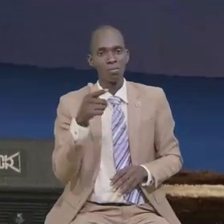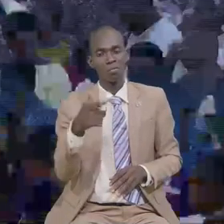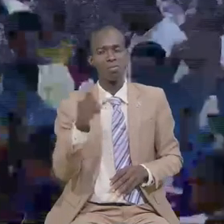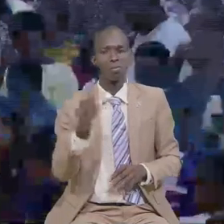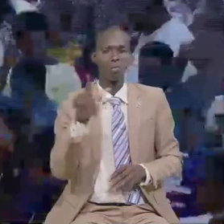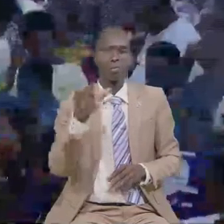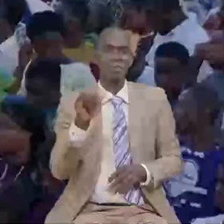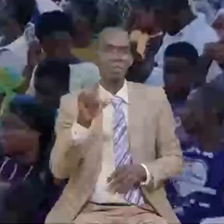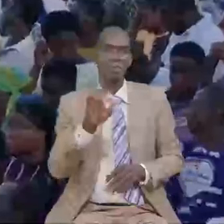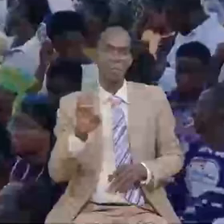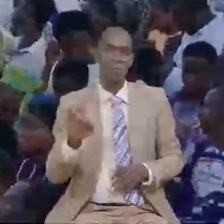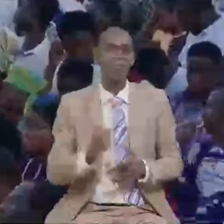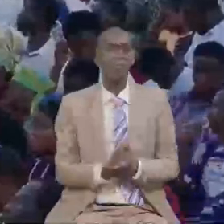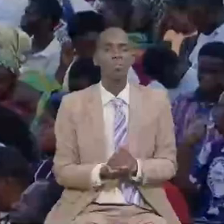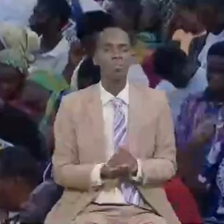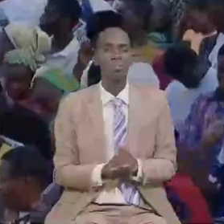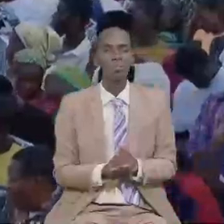Galilée.